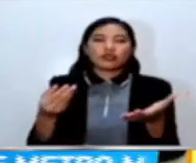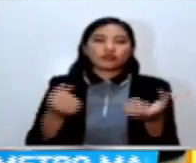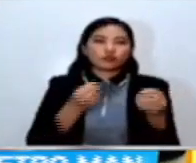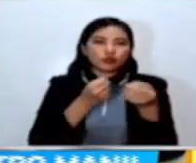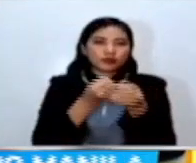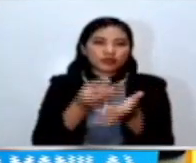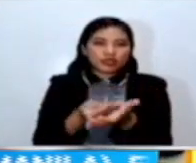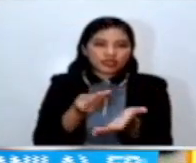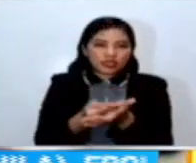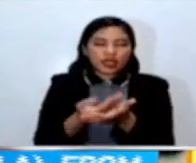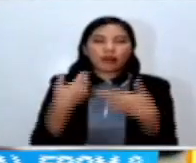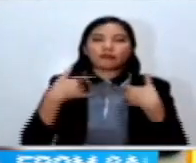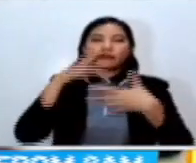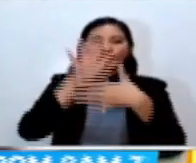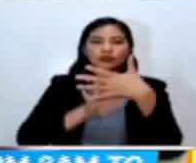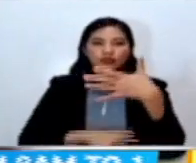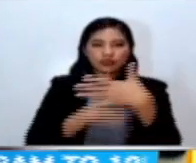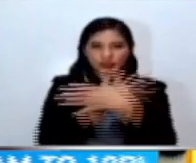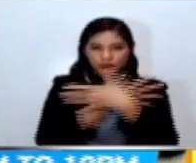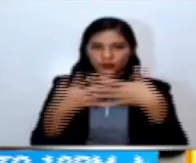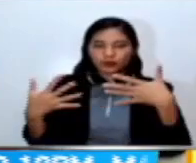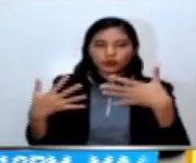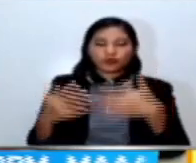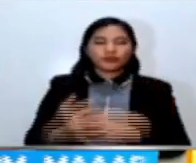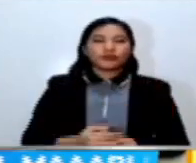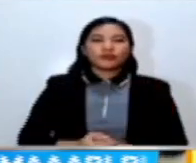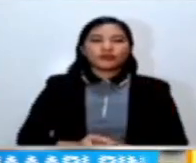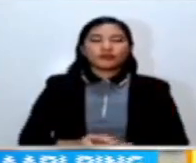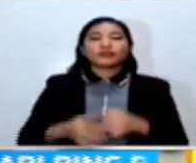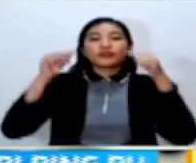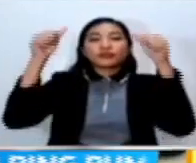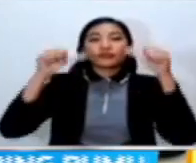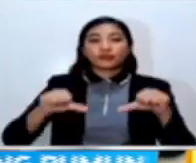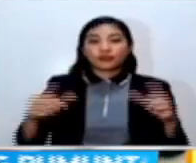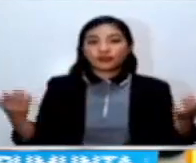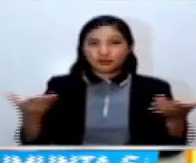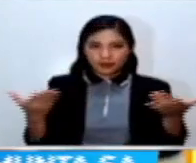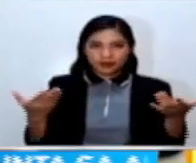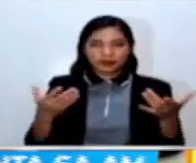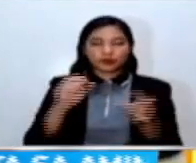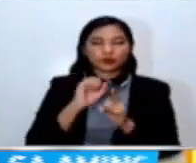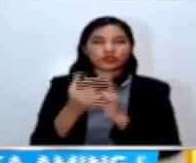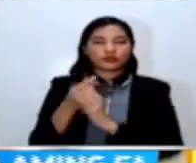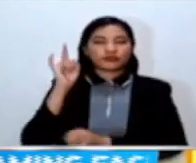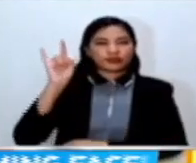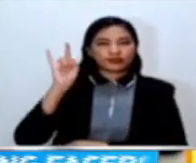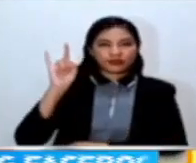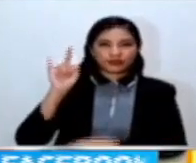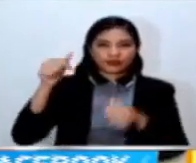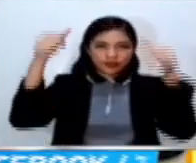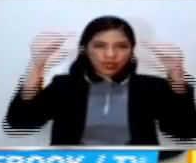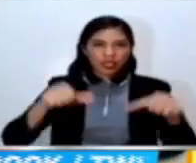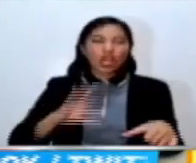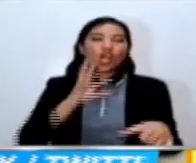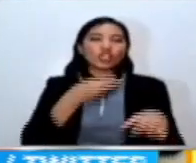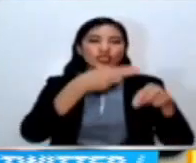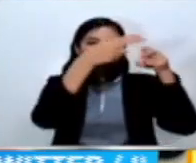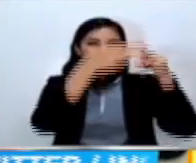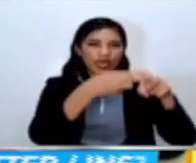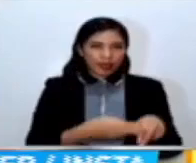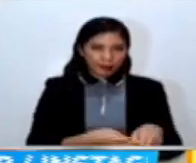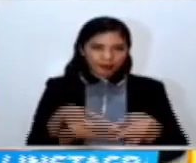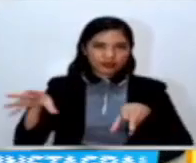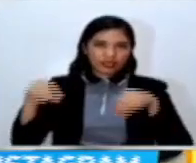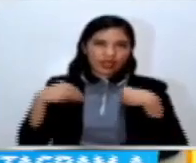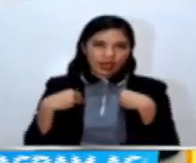ating mga kababayan at ipopost nila sa social media yung mga benepisyaryo. So ang pwede lang po pumunta doon